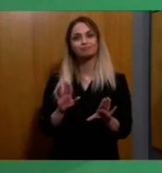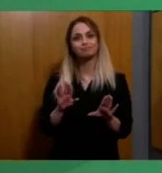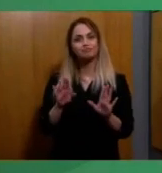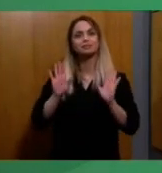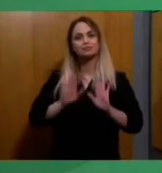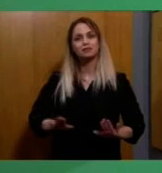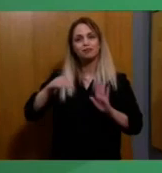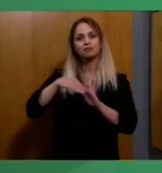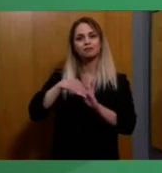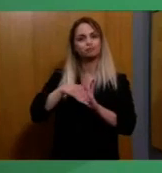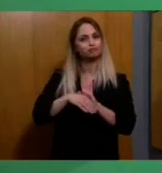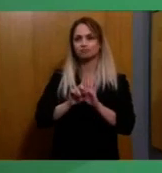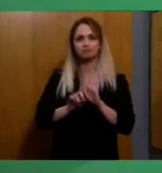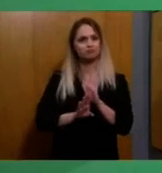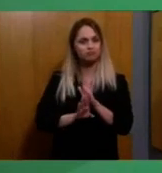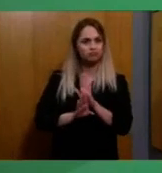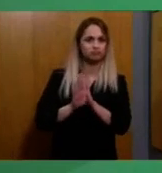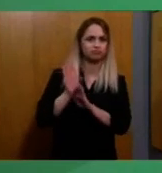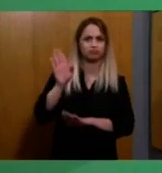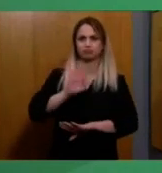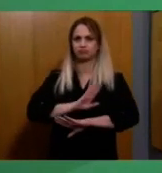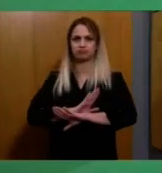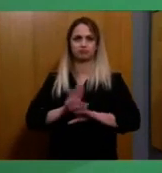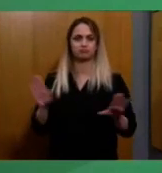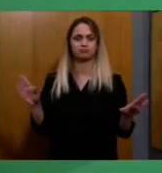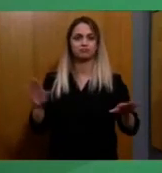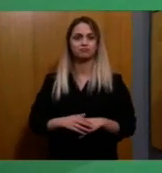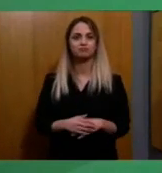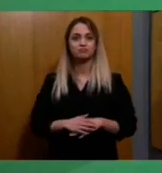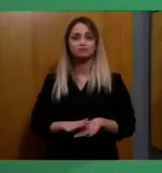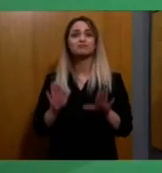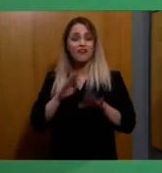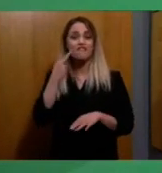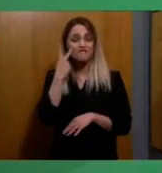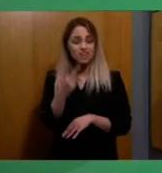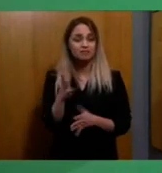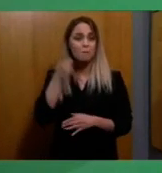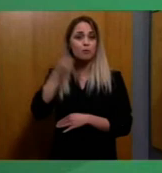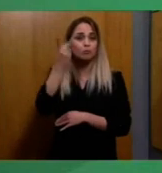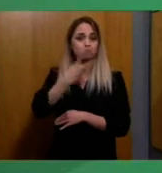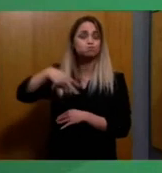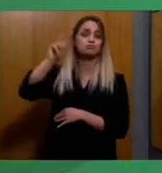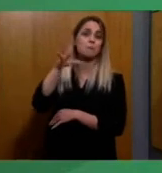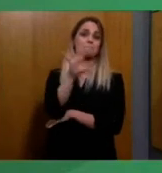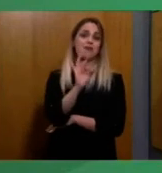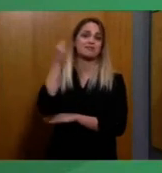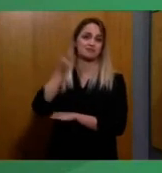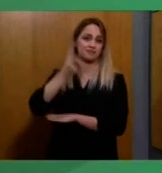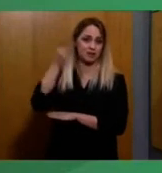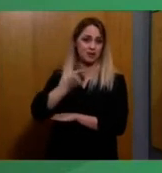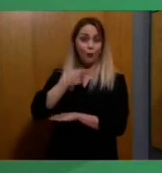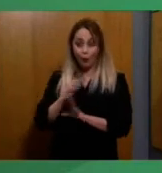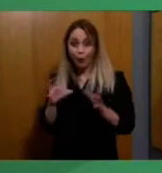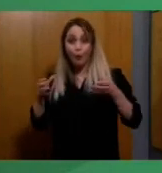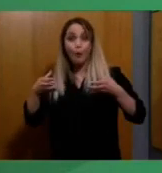πόλωσης. Ανταυτού, αυξήσαμε τα ποσοστά μας κατά 50% και η κοινοβουλευτική μας